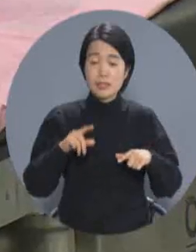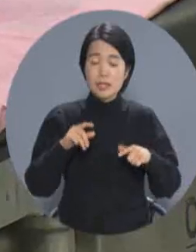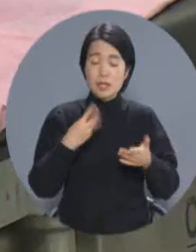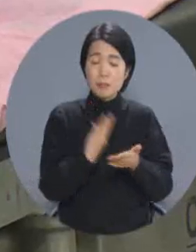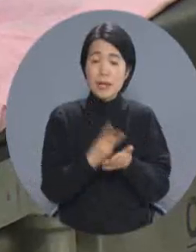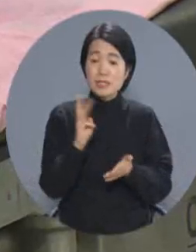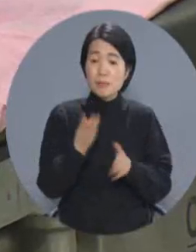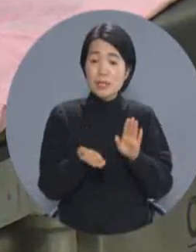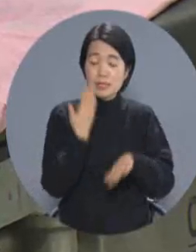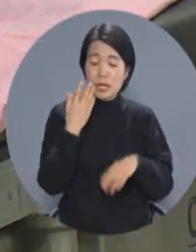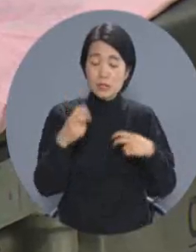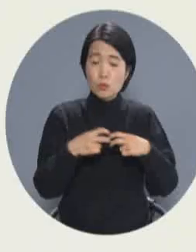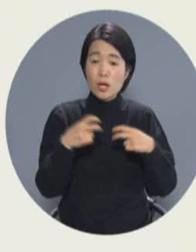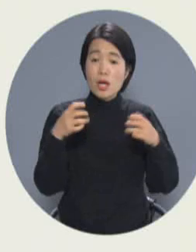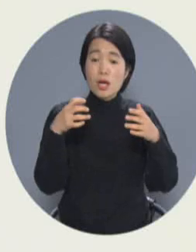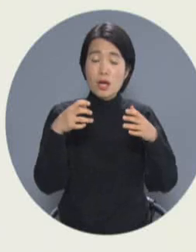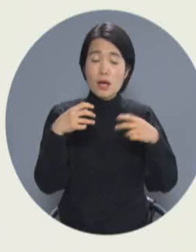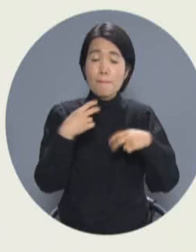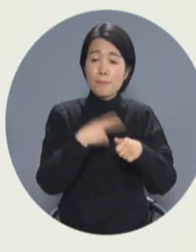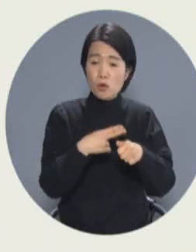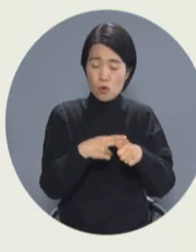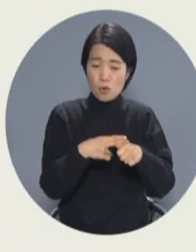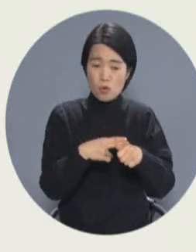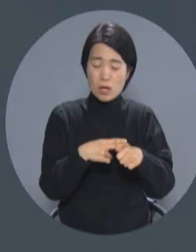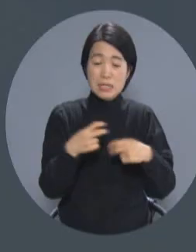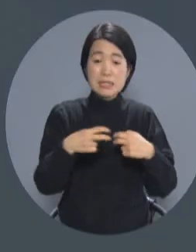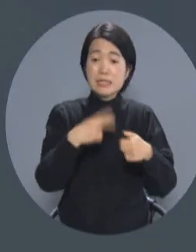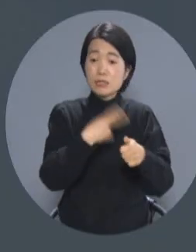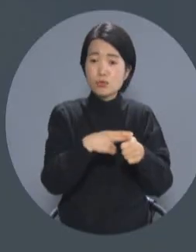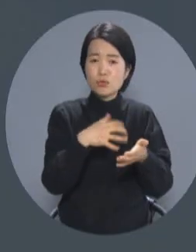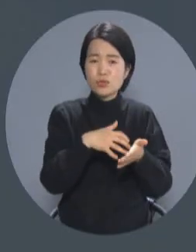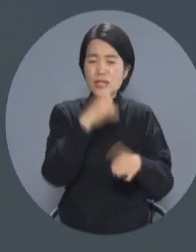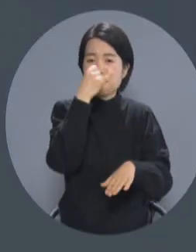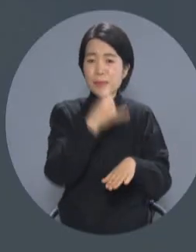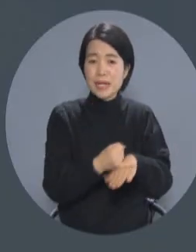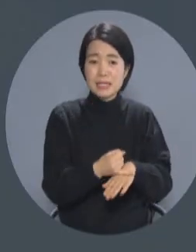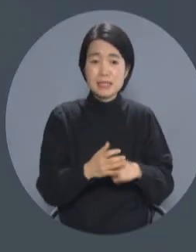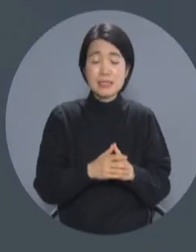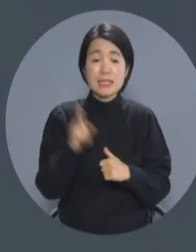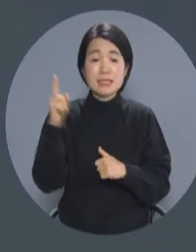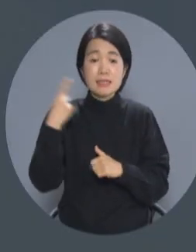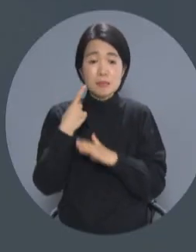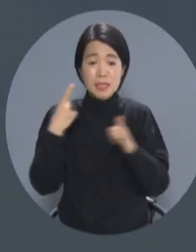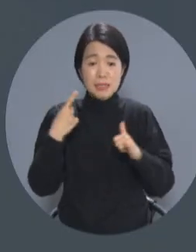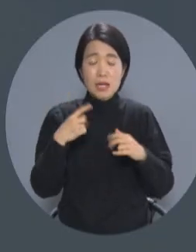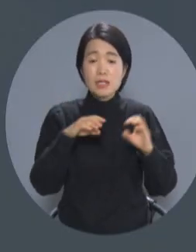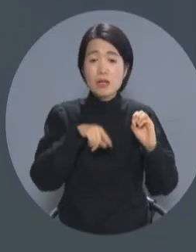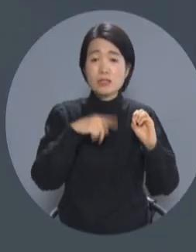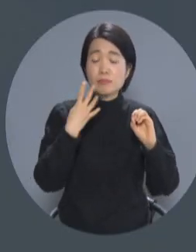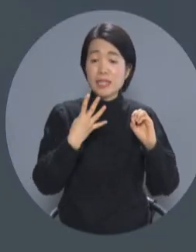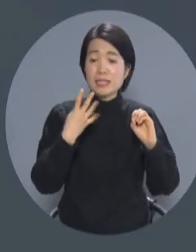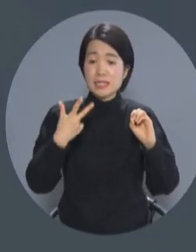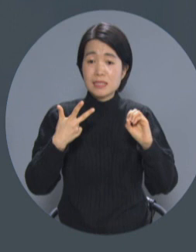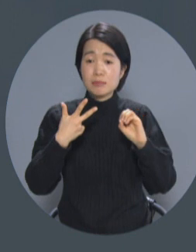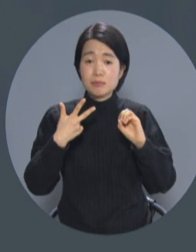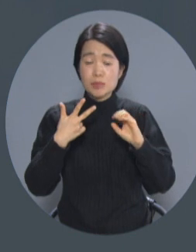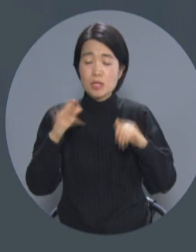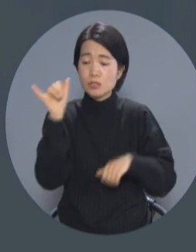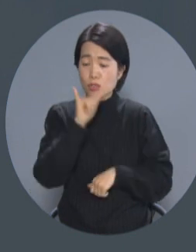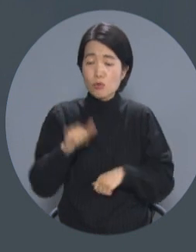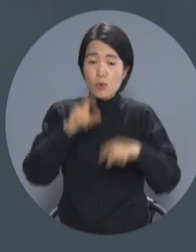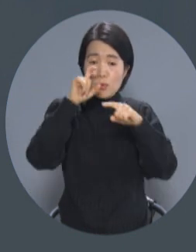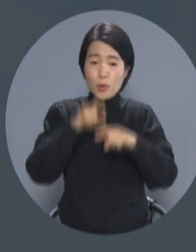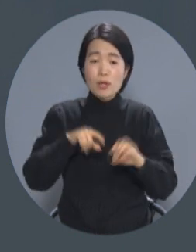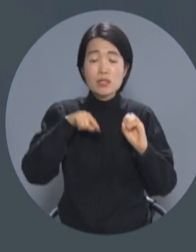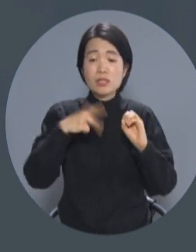300병상 이상 종합병원의 의사수가 전국 최악이었습니다 인구 1000명당 의사가 0.47명으로 전국